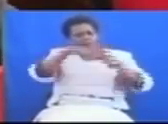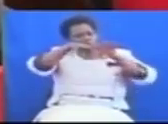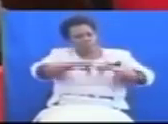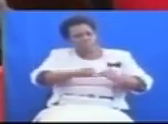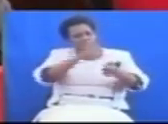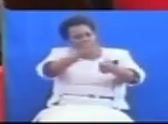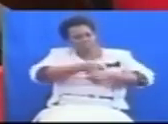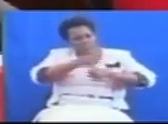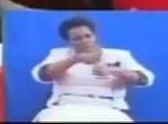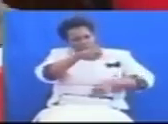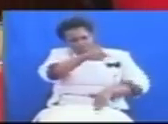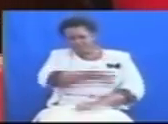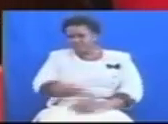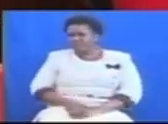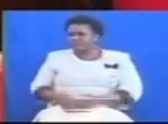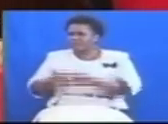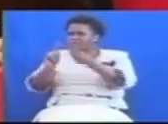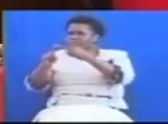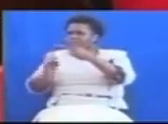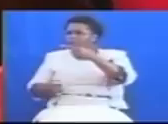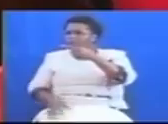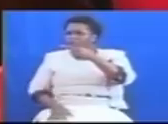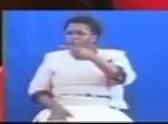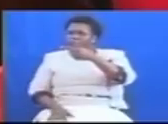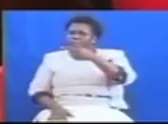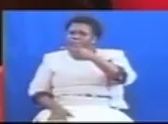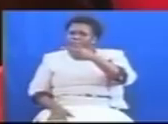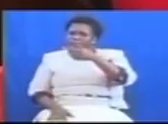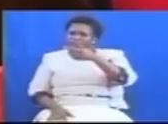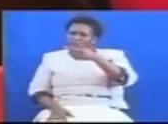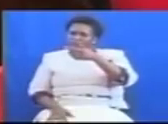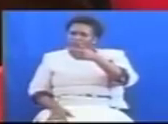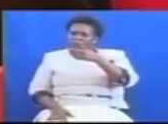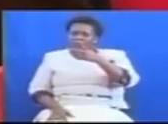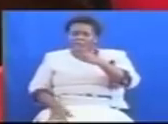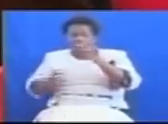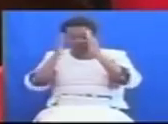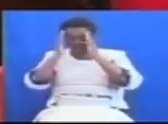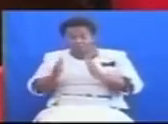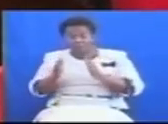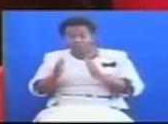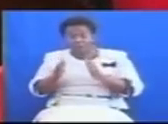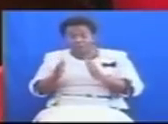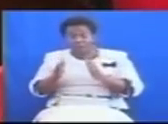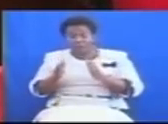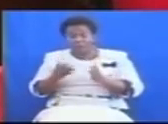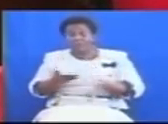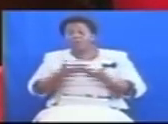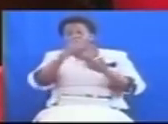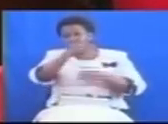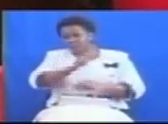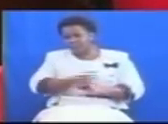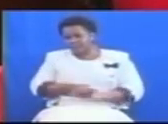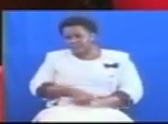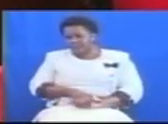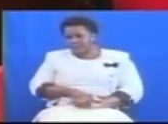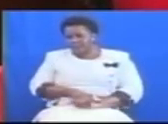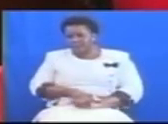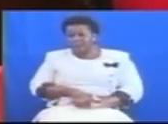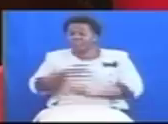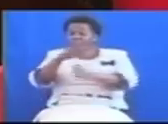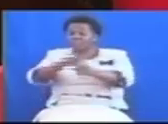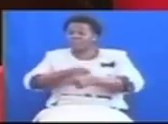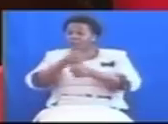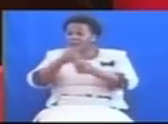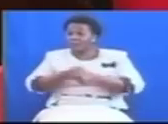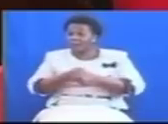pili, Mheshimiwa Naibu Spika, hilo shamba linamilikiwa na halmashauri ya Sumbawanga DC na manispaa.